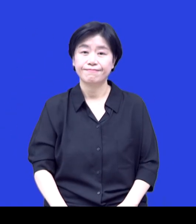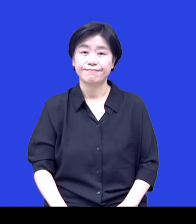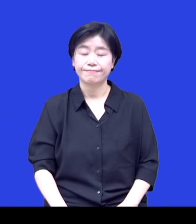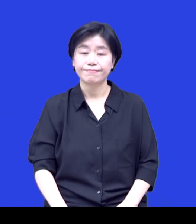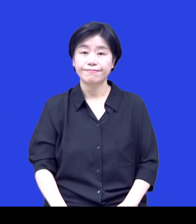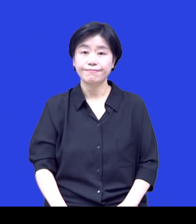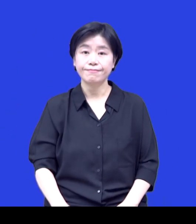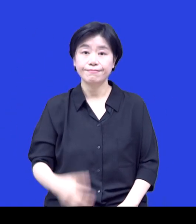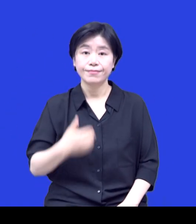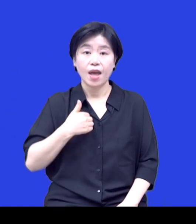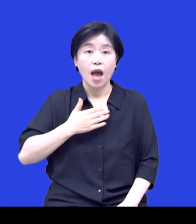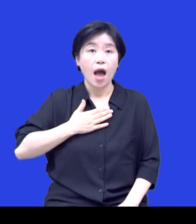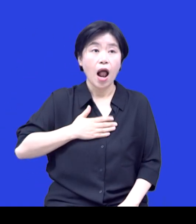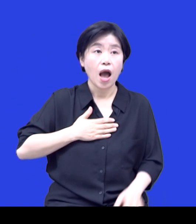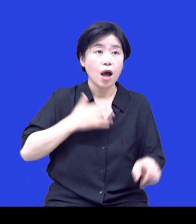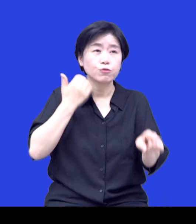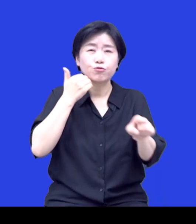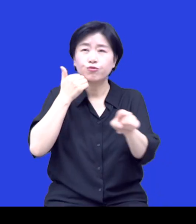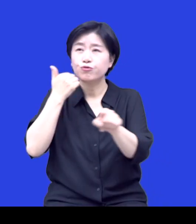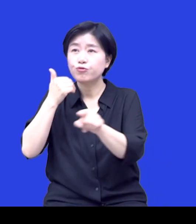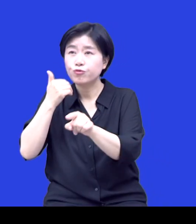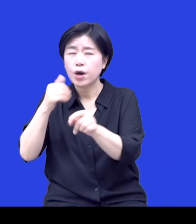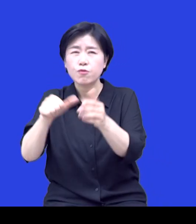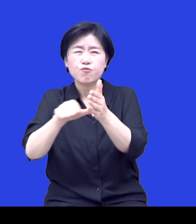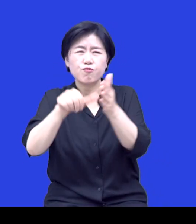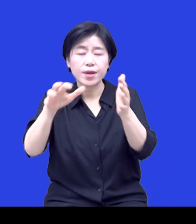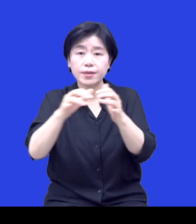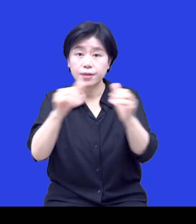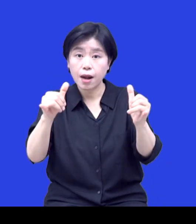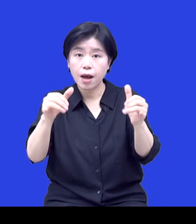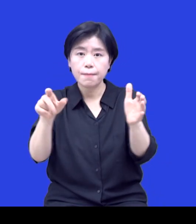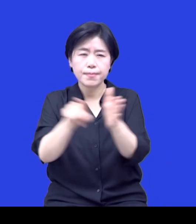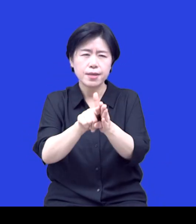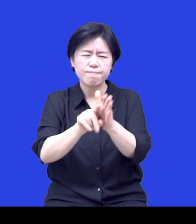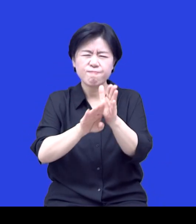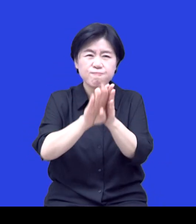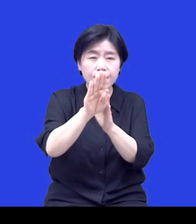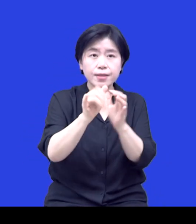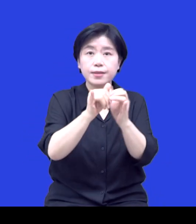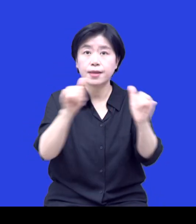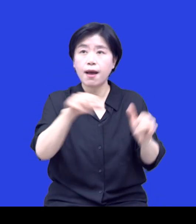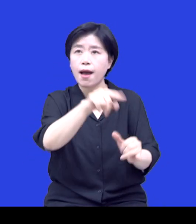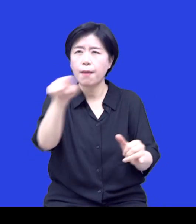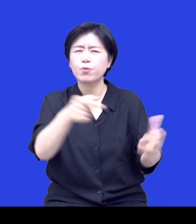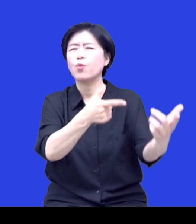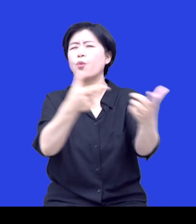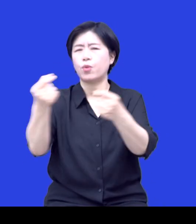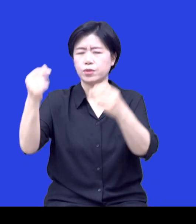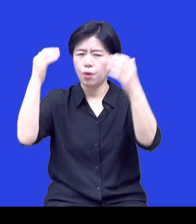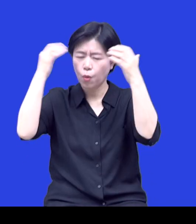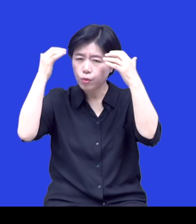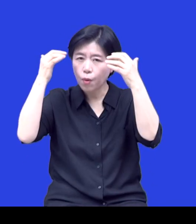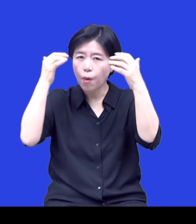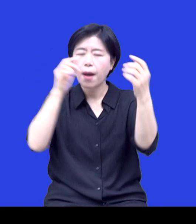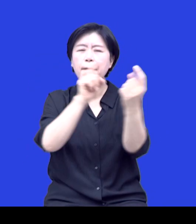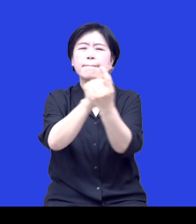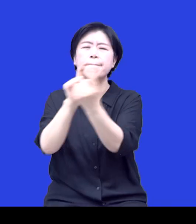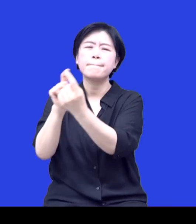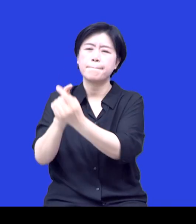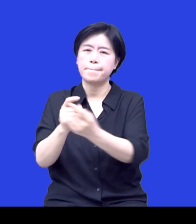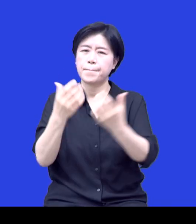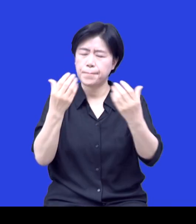어떤 믿음의 용사도 그 고난 속에서 그렇게 성숙해지지 않은 사람은 단 한 명도 없었어요. 예. 그 어떤